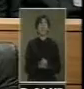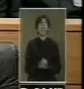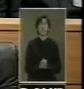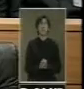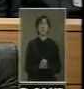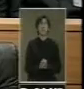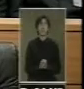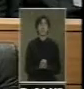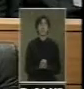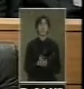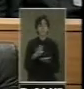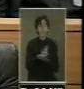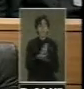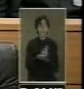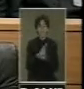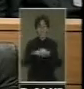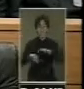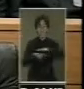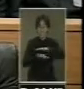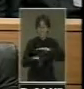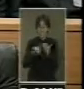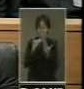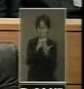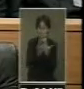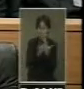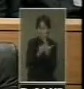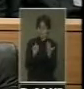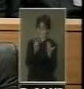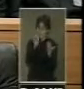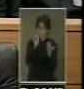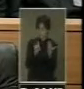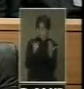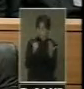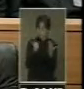ามันมีเอกสารที่น่าสงสัยมากครับ